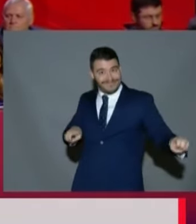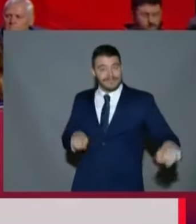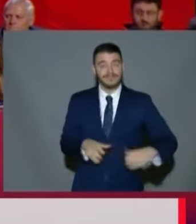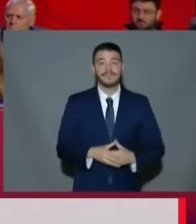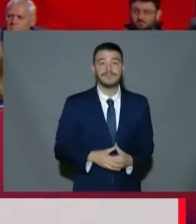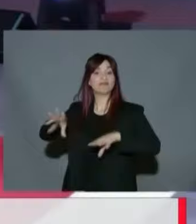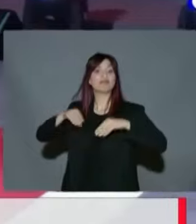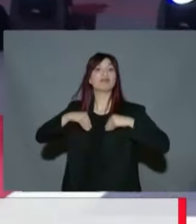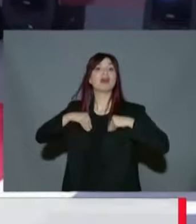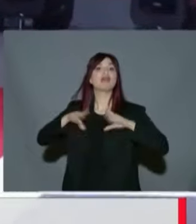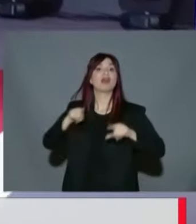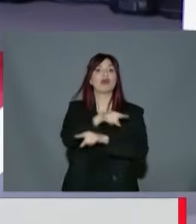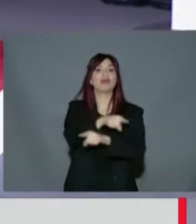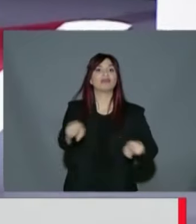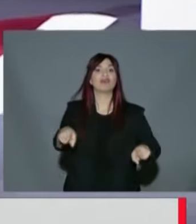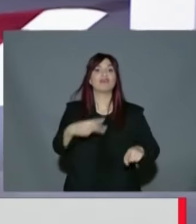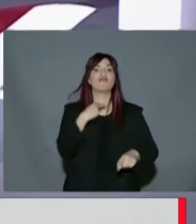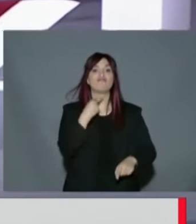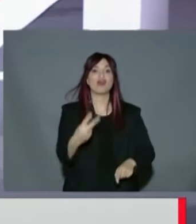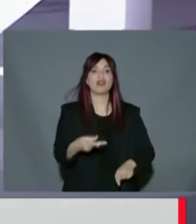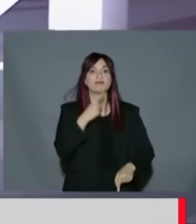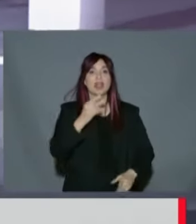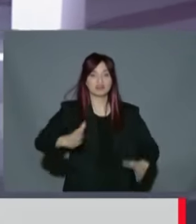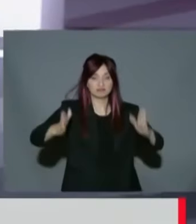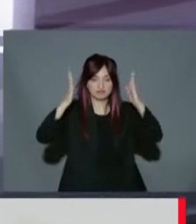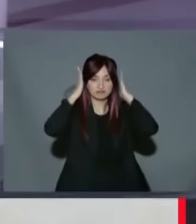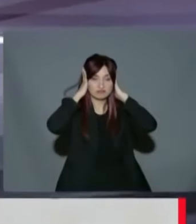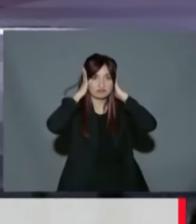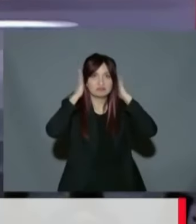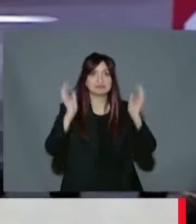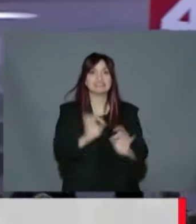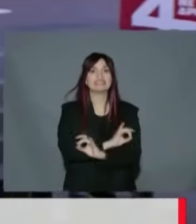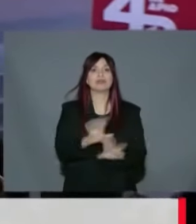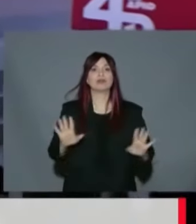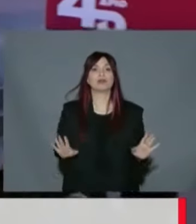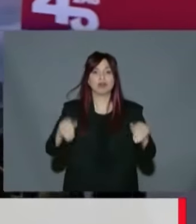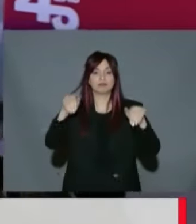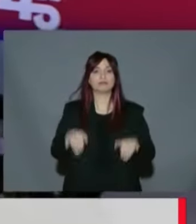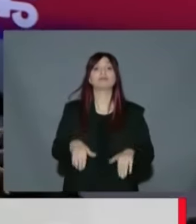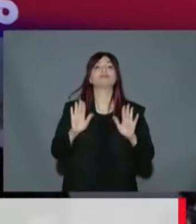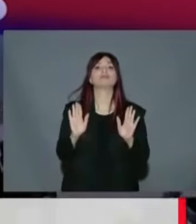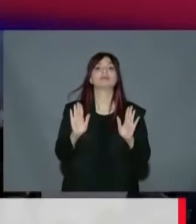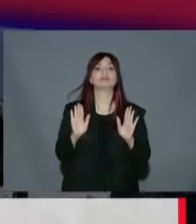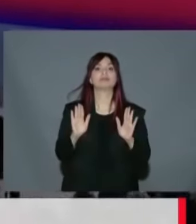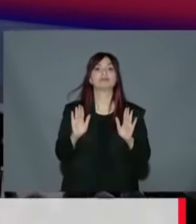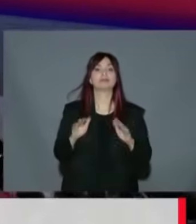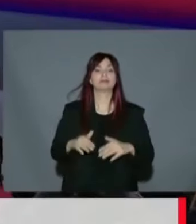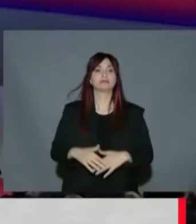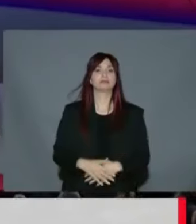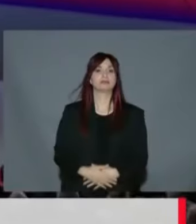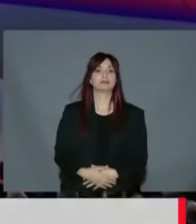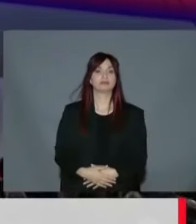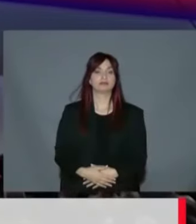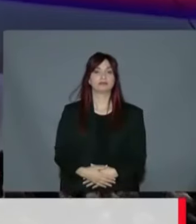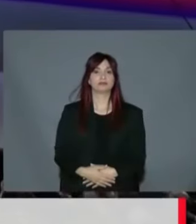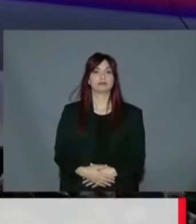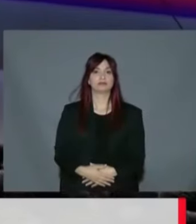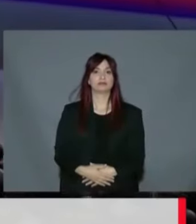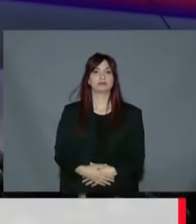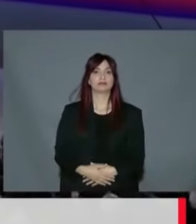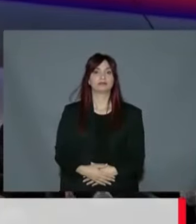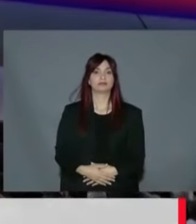βάζει ενδεικτική ψηφοφορία. Λίγο πριν την έναρξη των ψηφοφοριών, ο Στέφανος Κασελάκης πραγματοποίησε την καταληκτική ομιλία του συνεδρίου, επιμένοντας την αρχική του απόφαση,